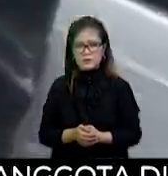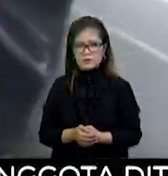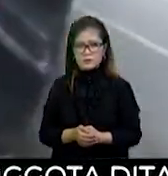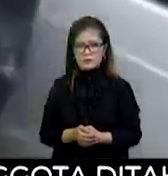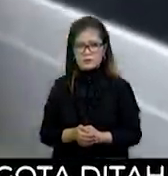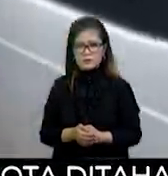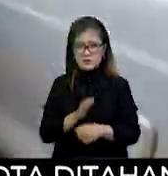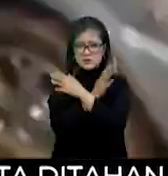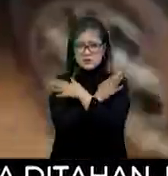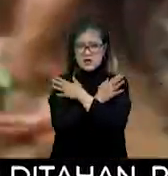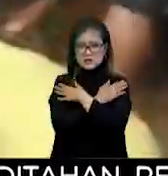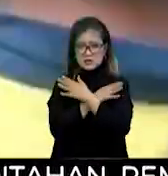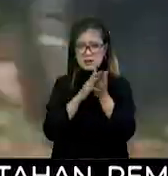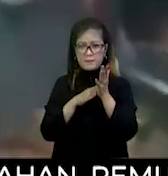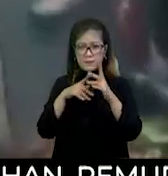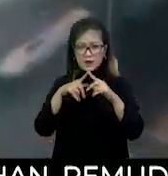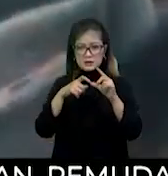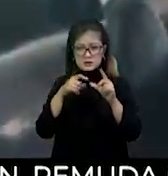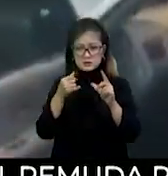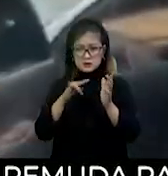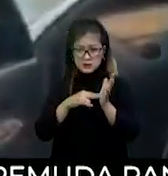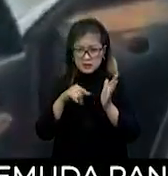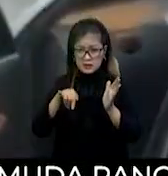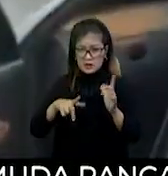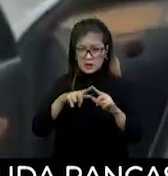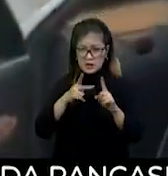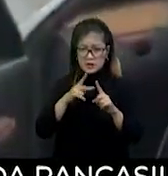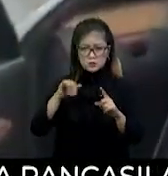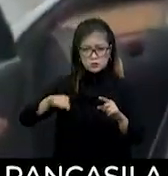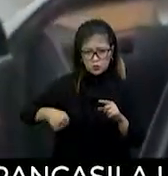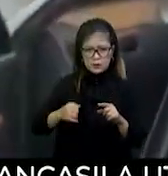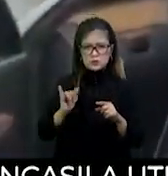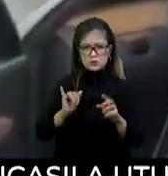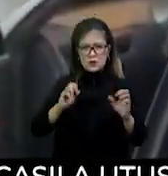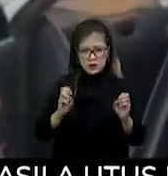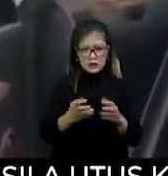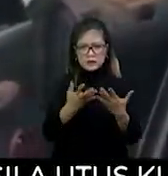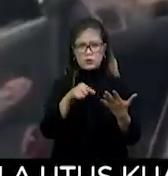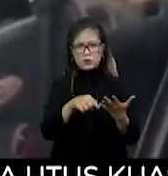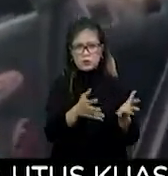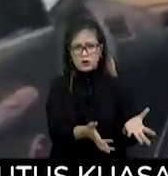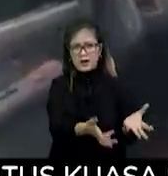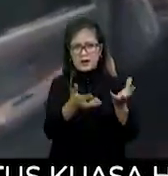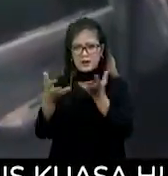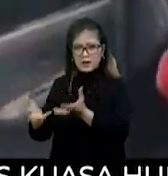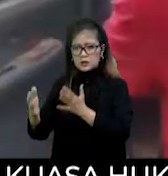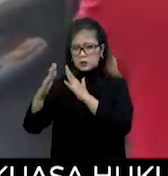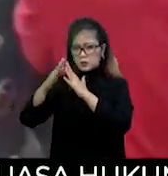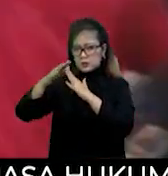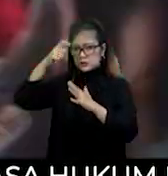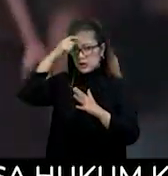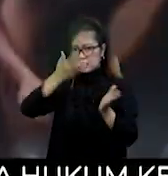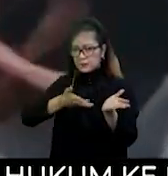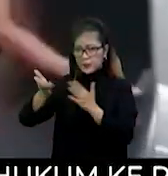Jenazah Warsini dan Nurjanah yang ditemukan di dalam mobil langsung dievakuasi menuju Puskesmas Patas untuk divisum dan diserahkan kepada keluarga.